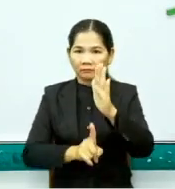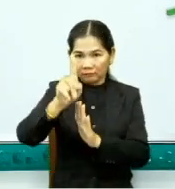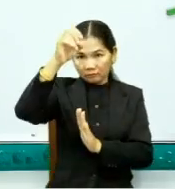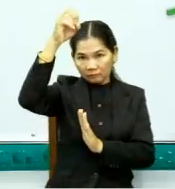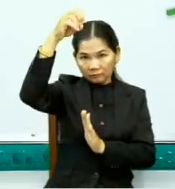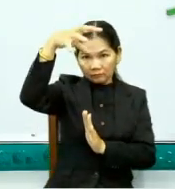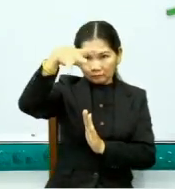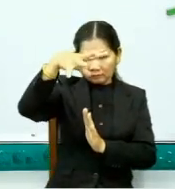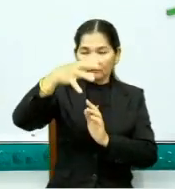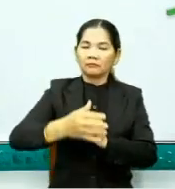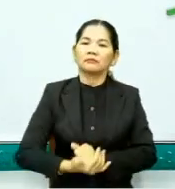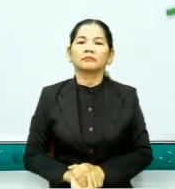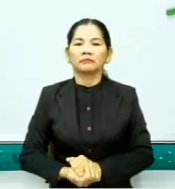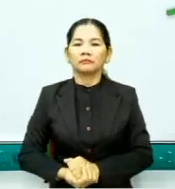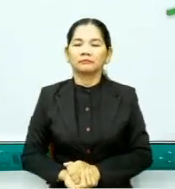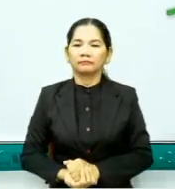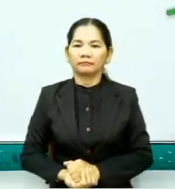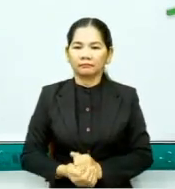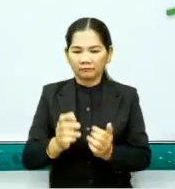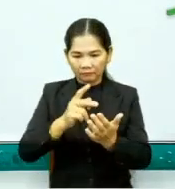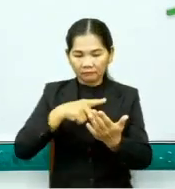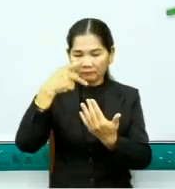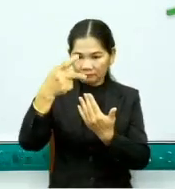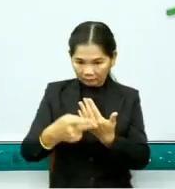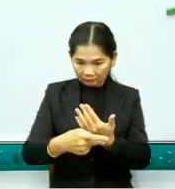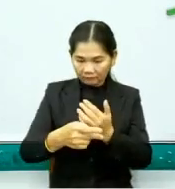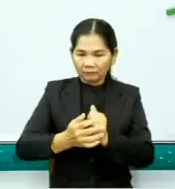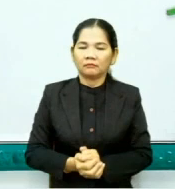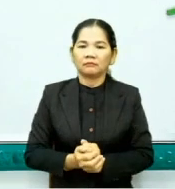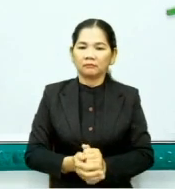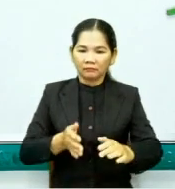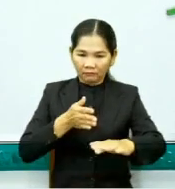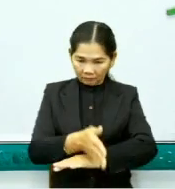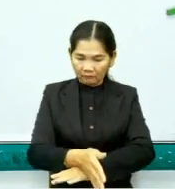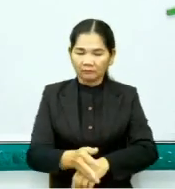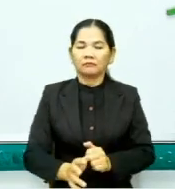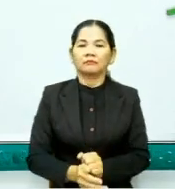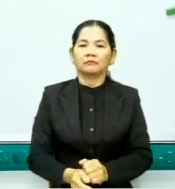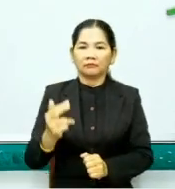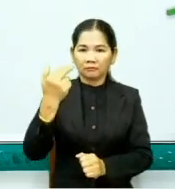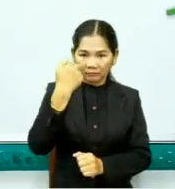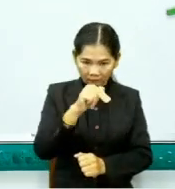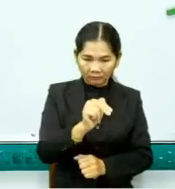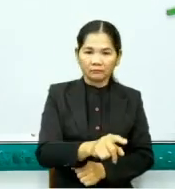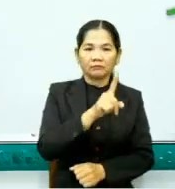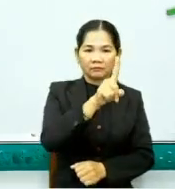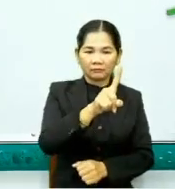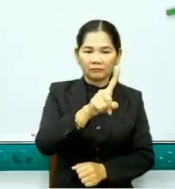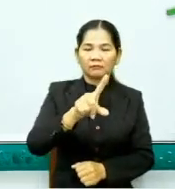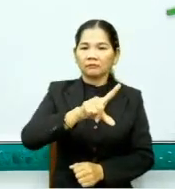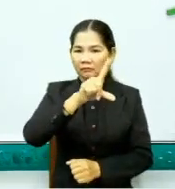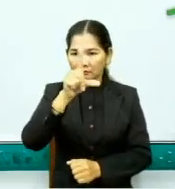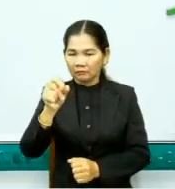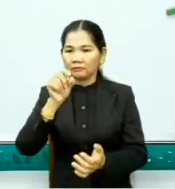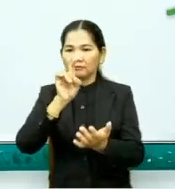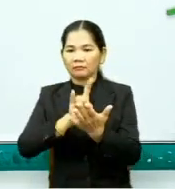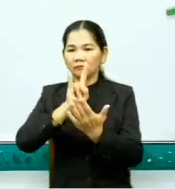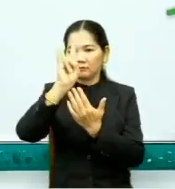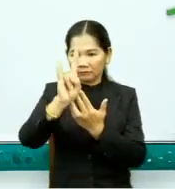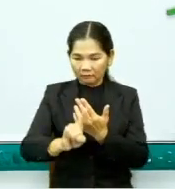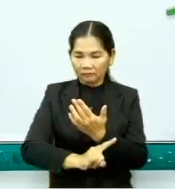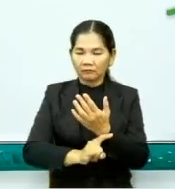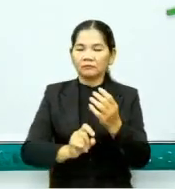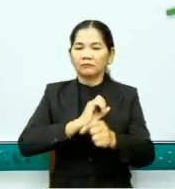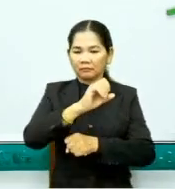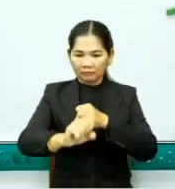chùi cám vị thị ní chlông rô hốt đó tháng ngày tì mùi khai mẹ cả